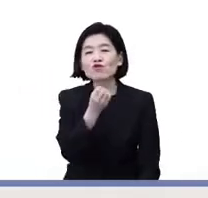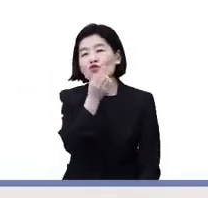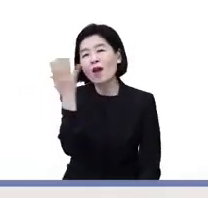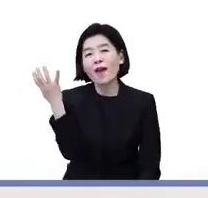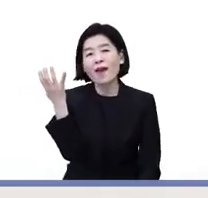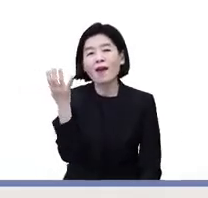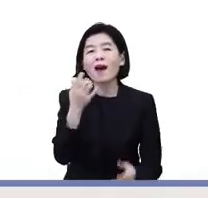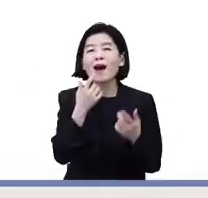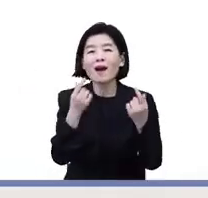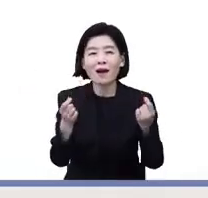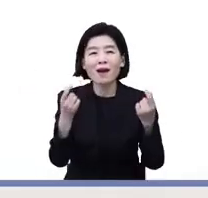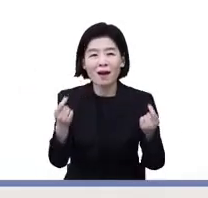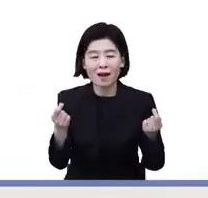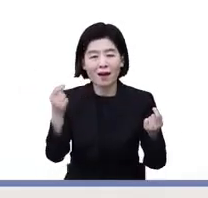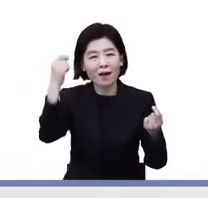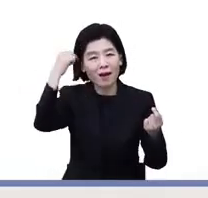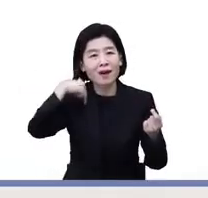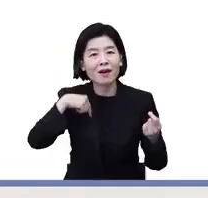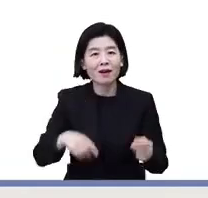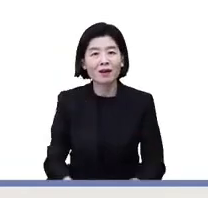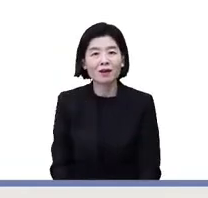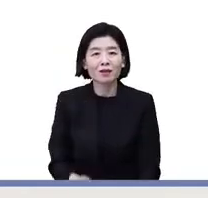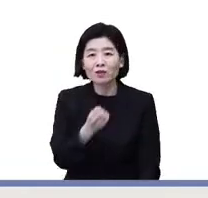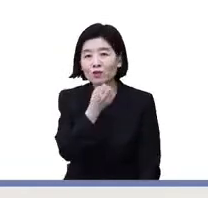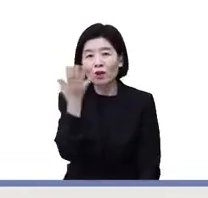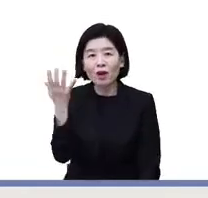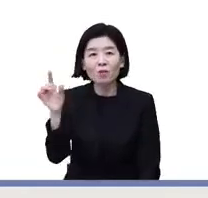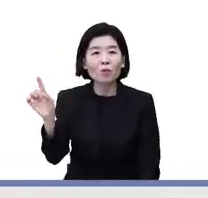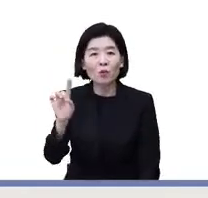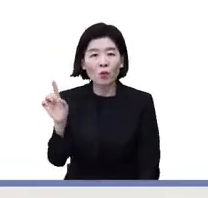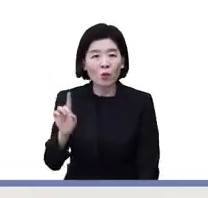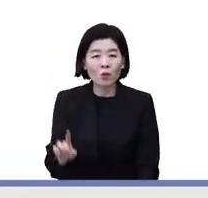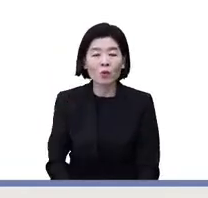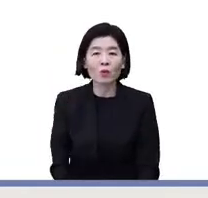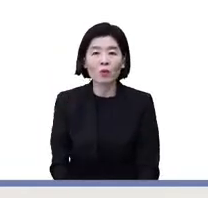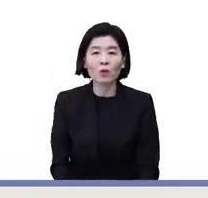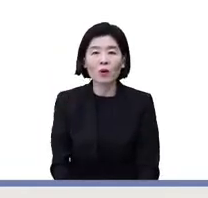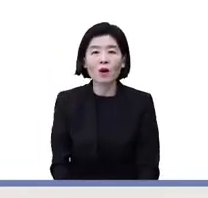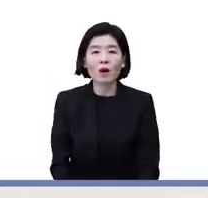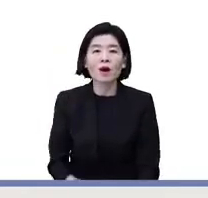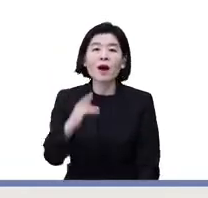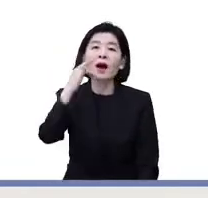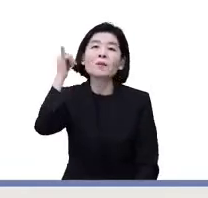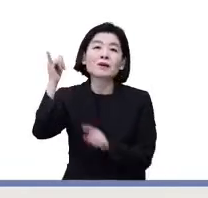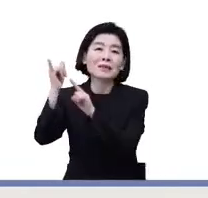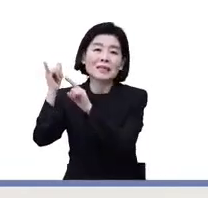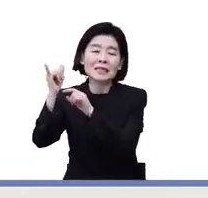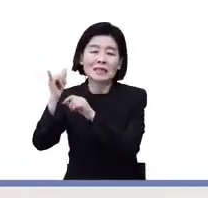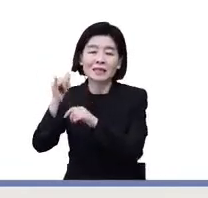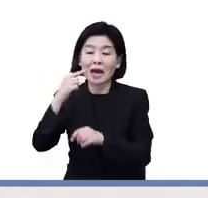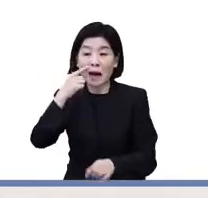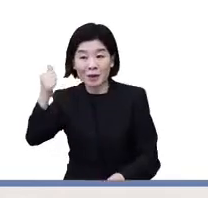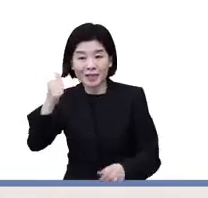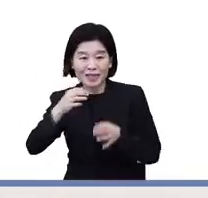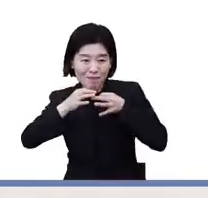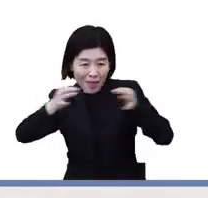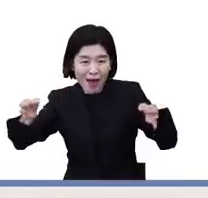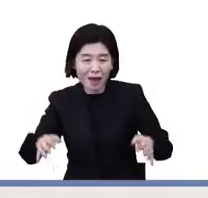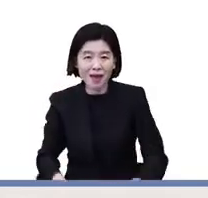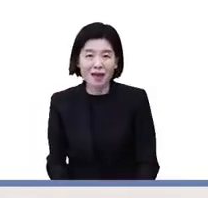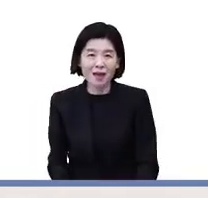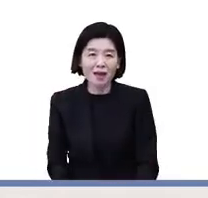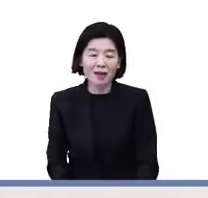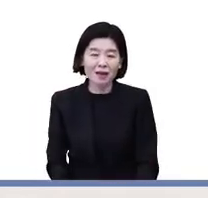탔다고 볼 수가 있겠죠. 어떤 유행이었을까? 그 촉발 요인들이 뭐 아버지가 고함을 질렀다, 여자친구가 다른